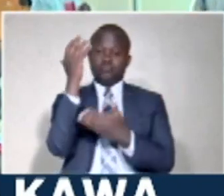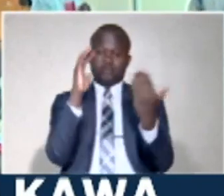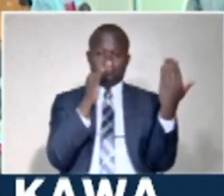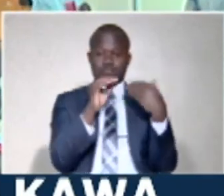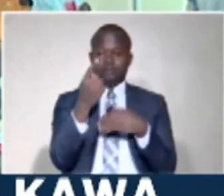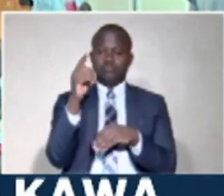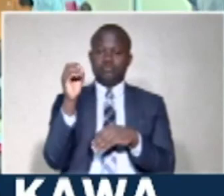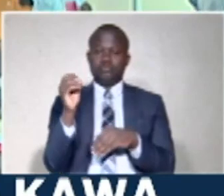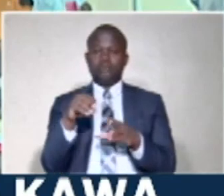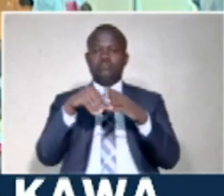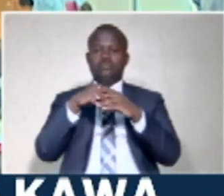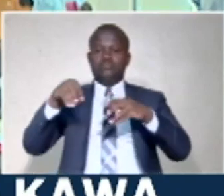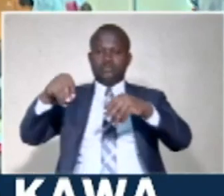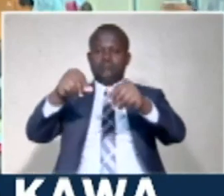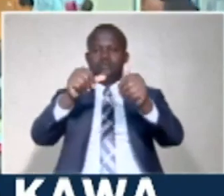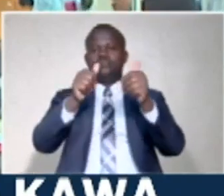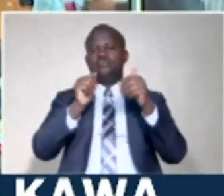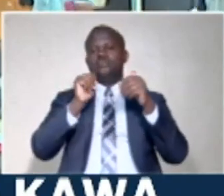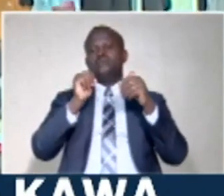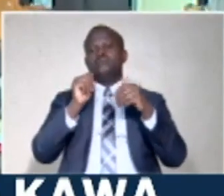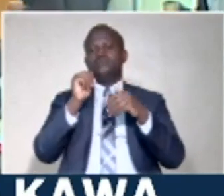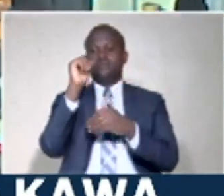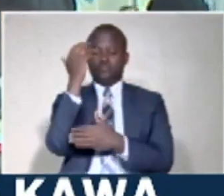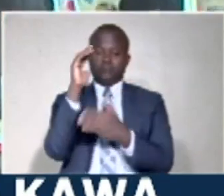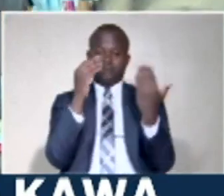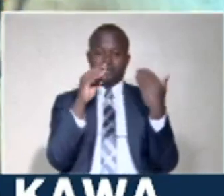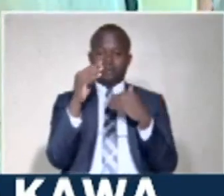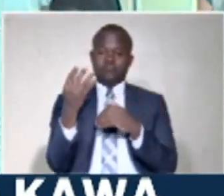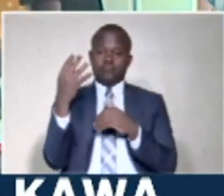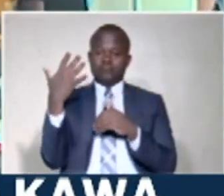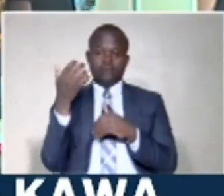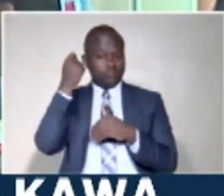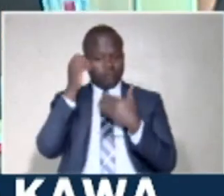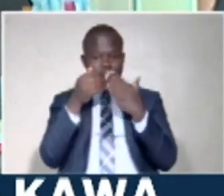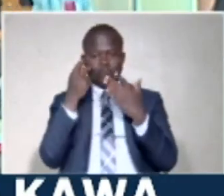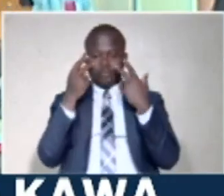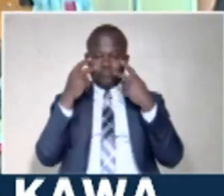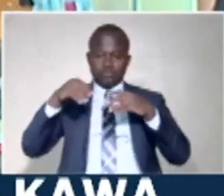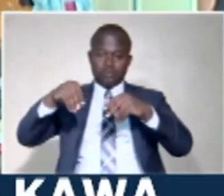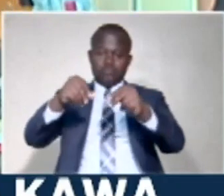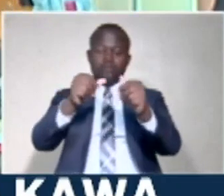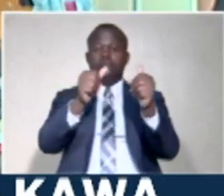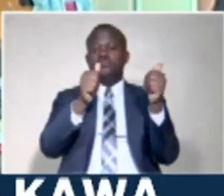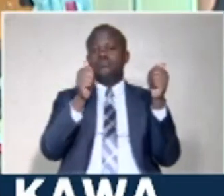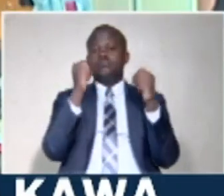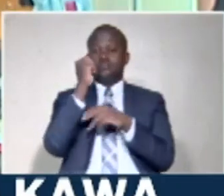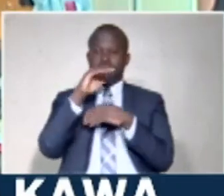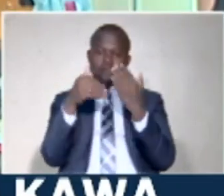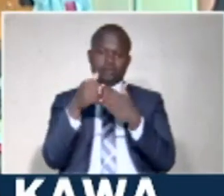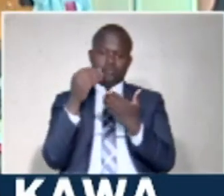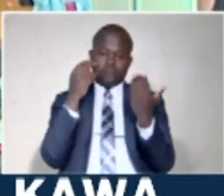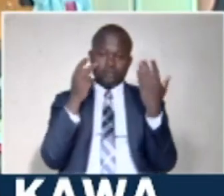ijana baguha ifumbire iratera ibiti 45. Bivuga ngo tubashe kubona ifumbire itera ibiti byose tukabona